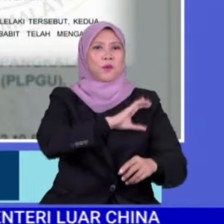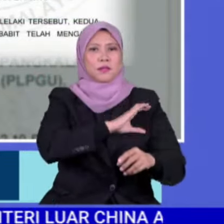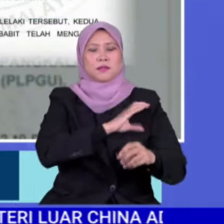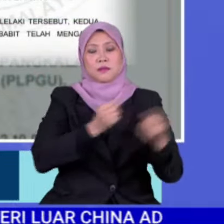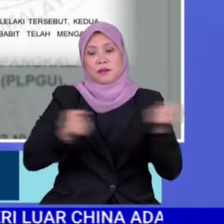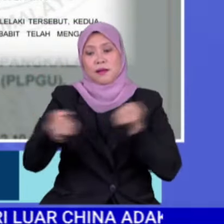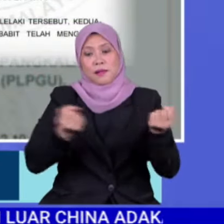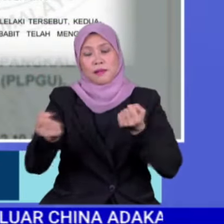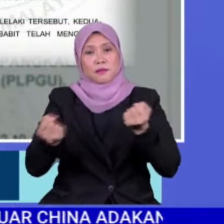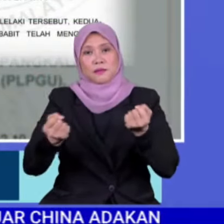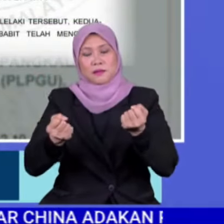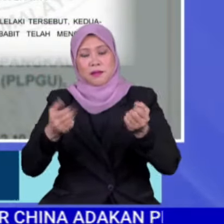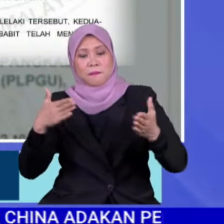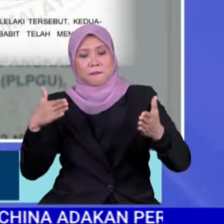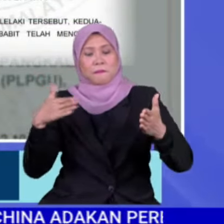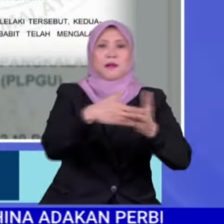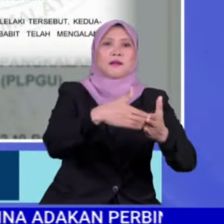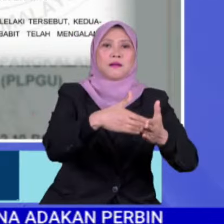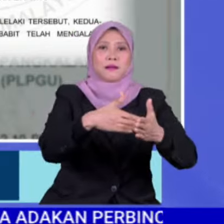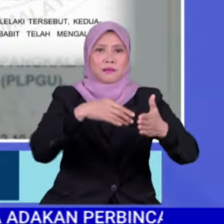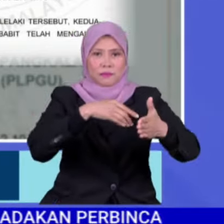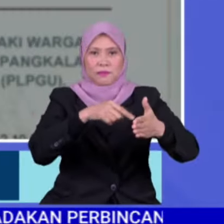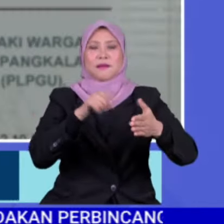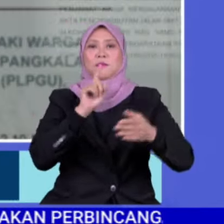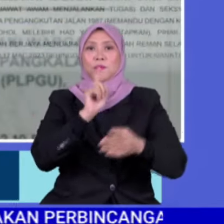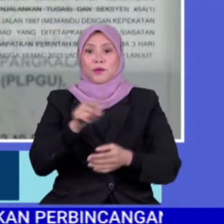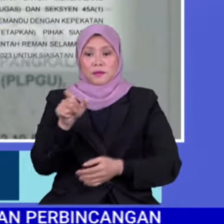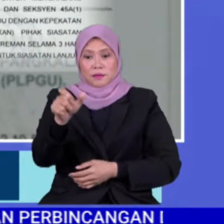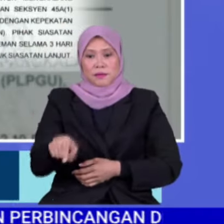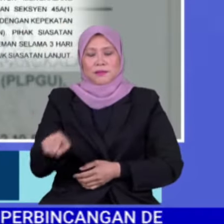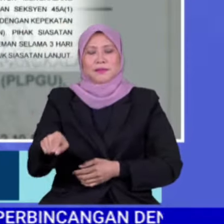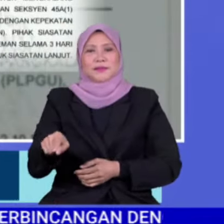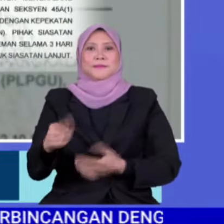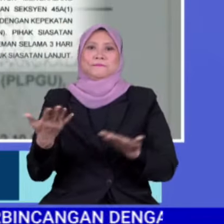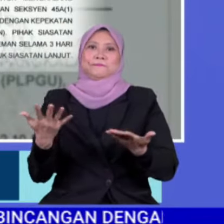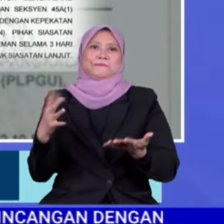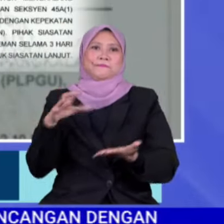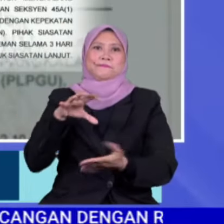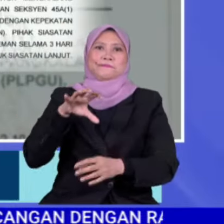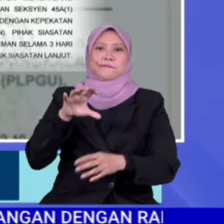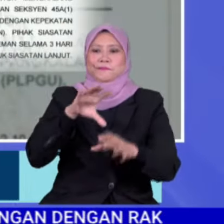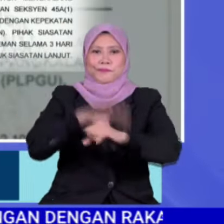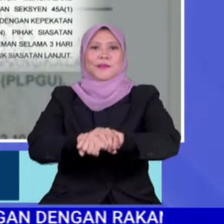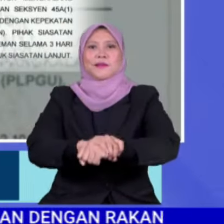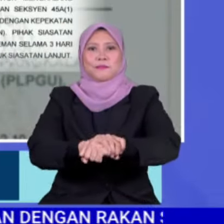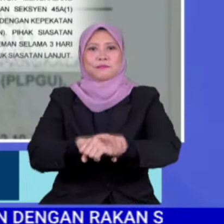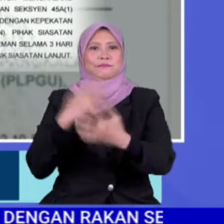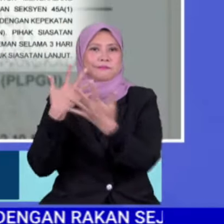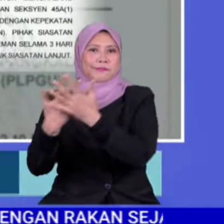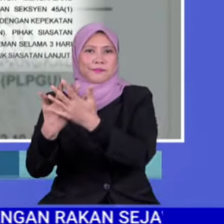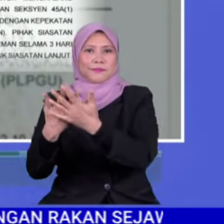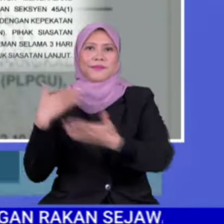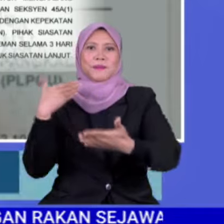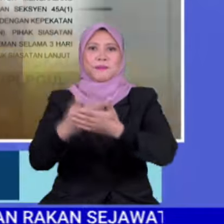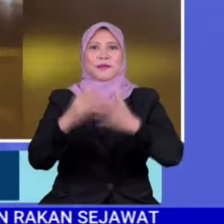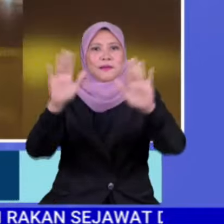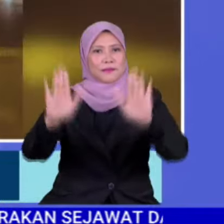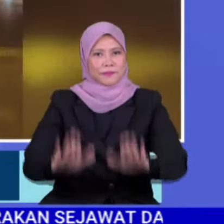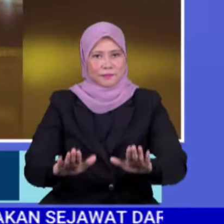dipandu terlanggar penghadang jalan. Akibatnya, dia terpaksa bermalam di lokap dan diriman sehingga Ahad.